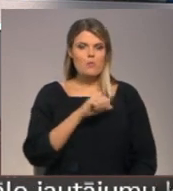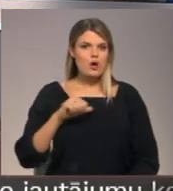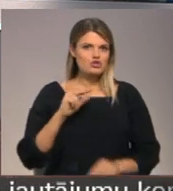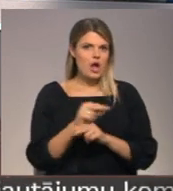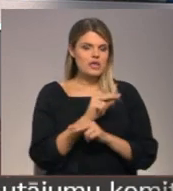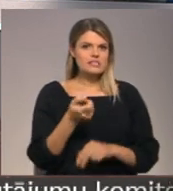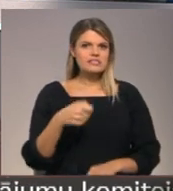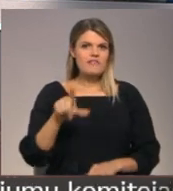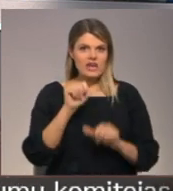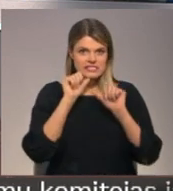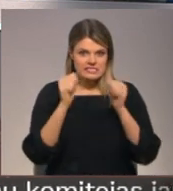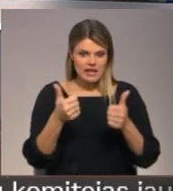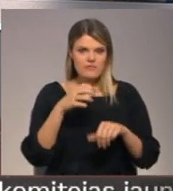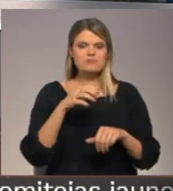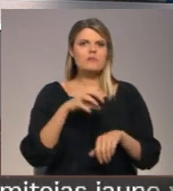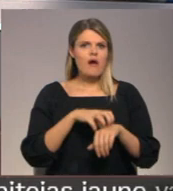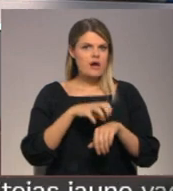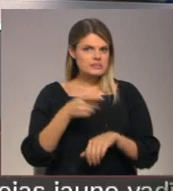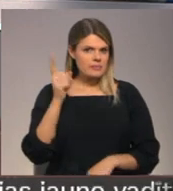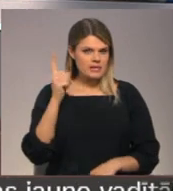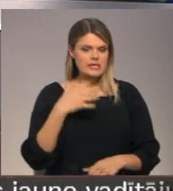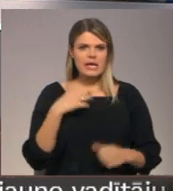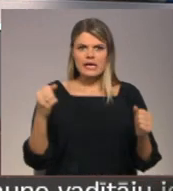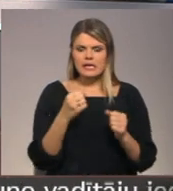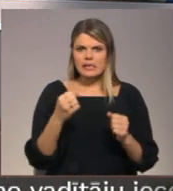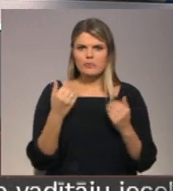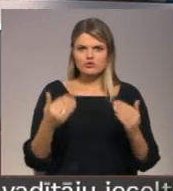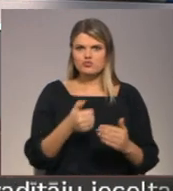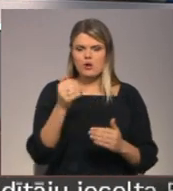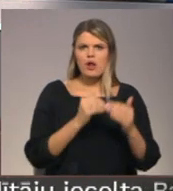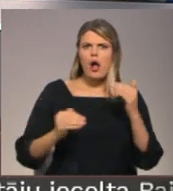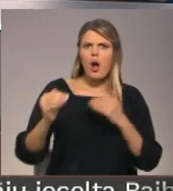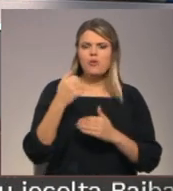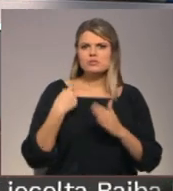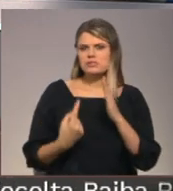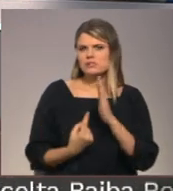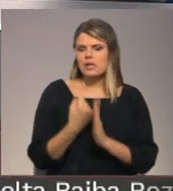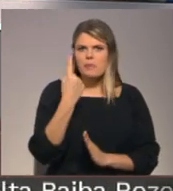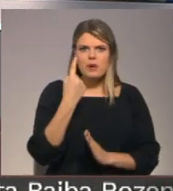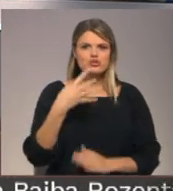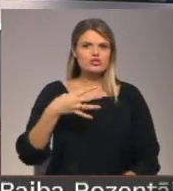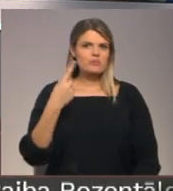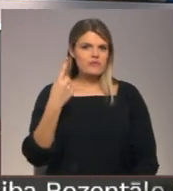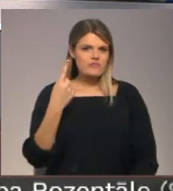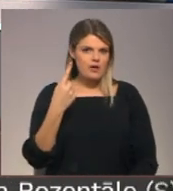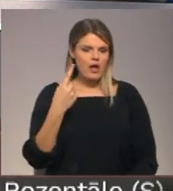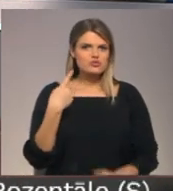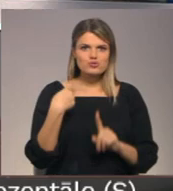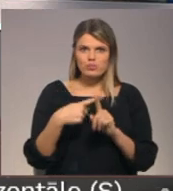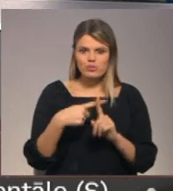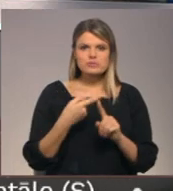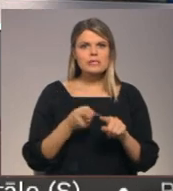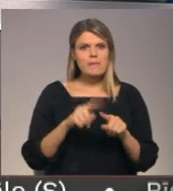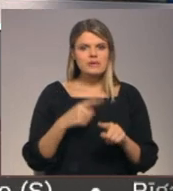ir raksturīga neparasti augsta temperatūra, pat 41 grāds, tāpēc vienīgais, kā sargāt sevi un citus, ir gripu kārtīgi izārstēt,